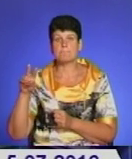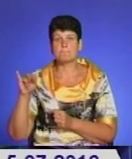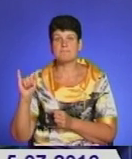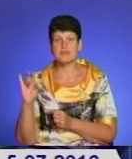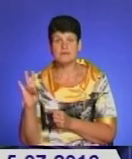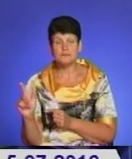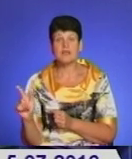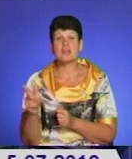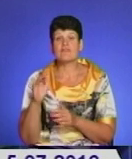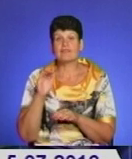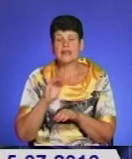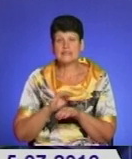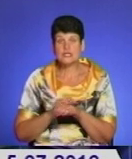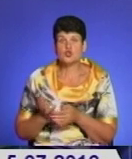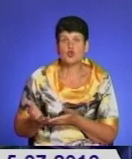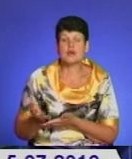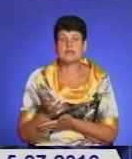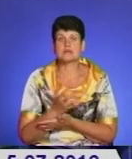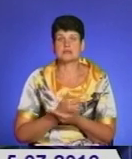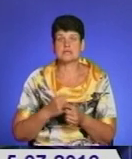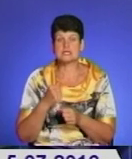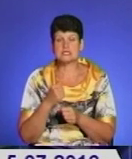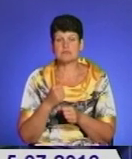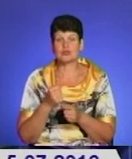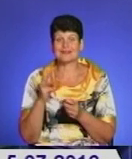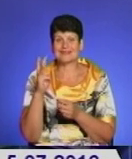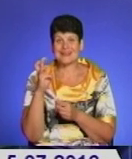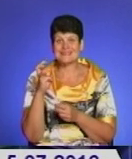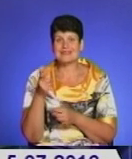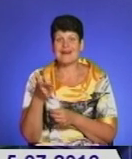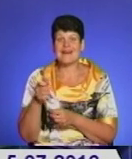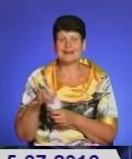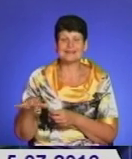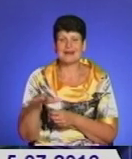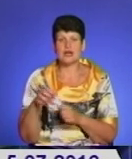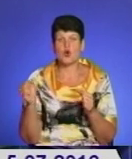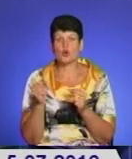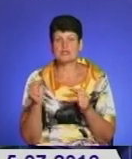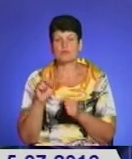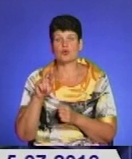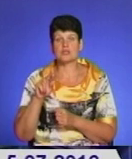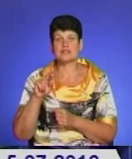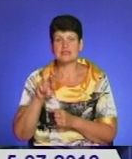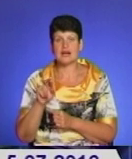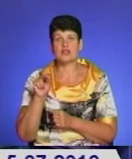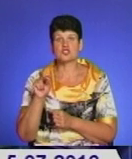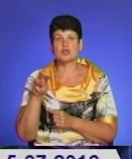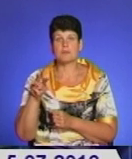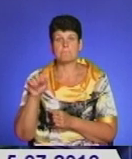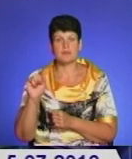практично змолочено 300 гектарів озимого ячменю.